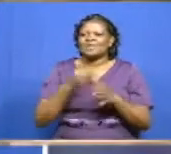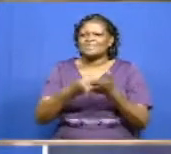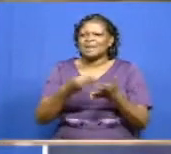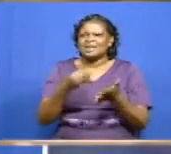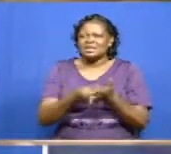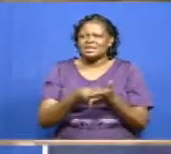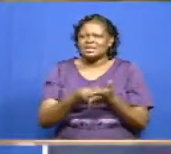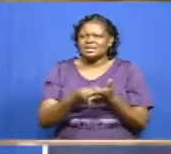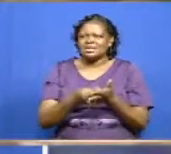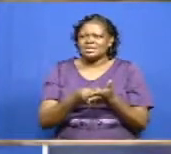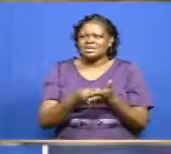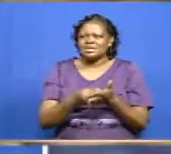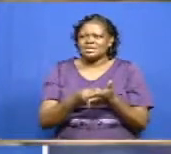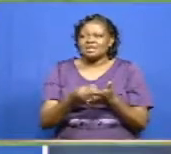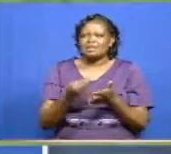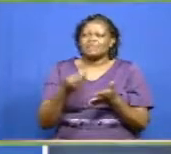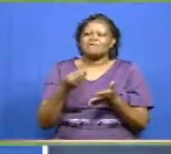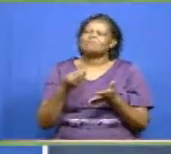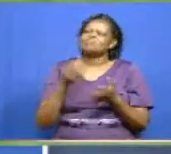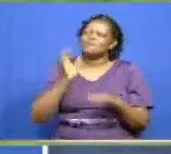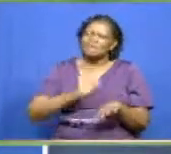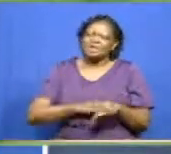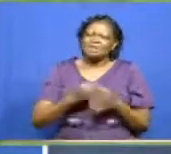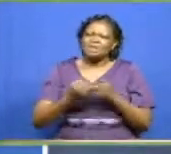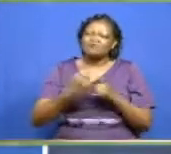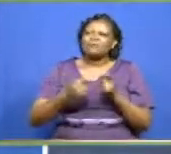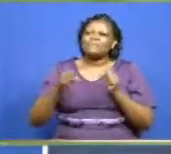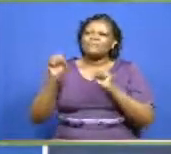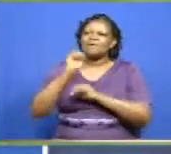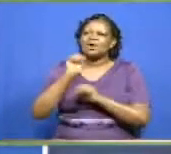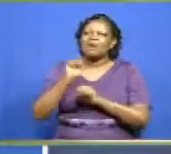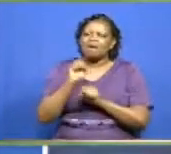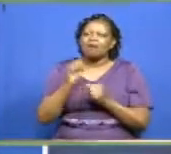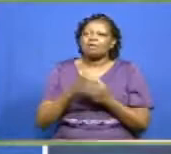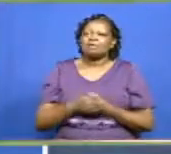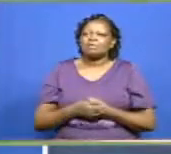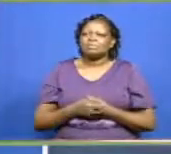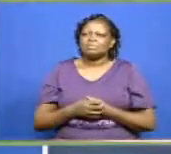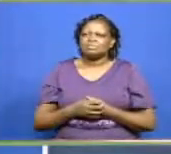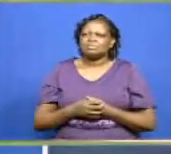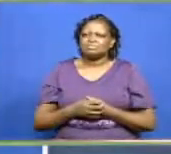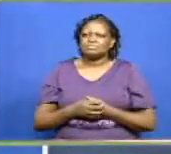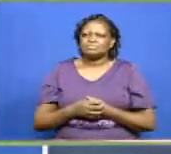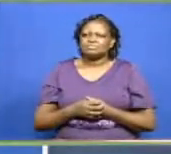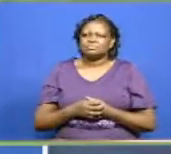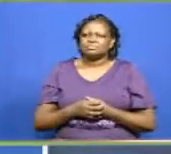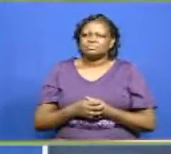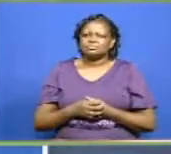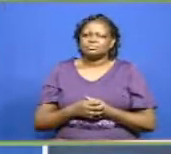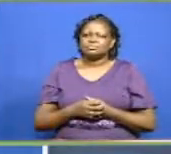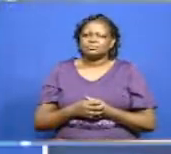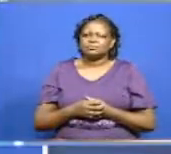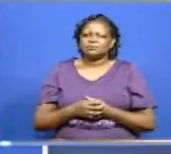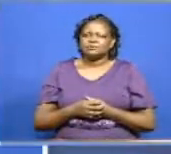nilikuwa nampatia pesa kutoka kwa gari. Timothy Kipnusu, Darubini ya Channel 1.